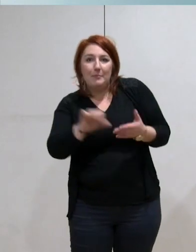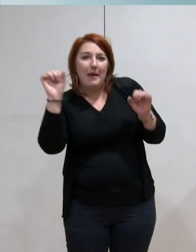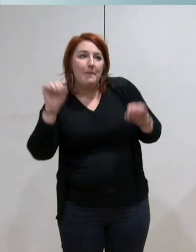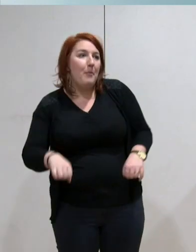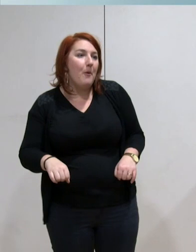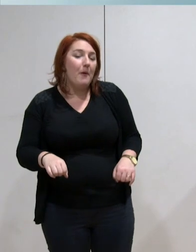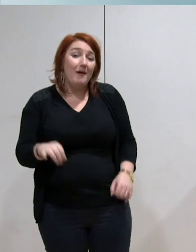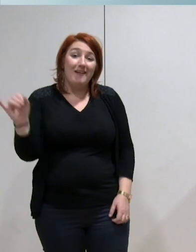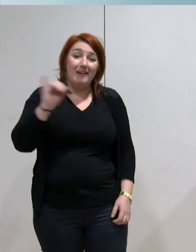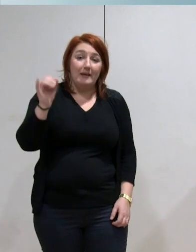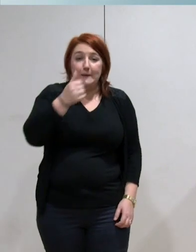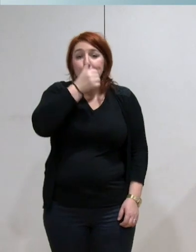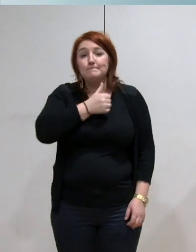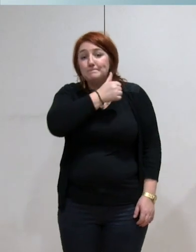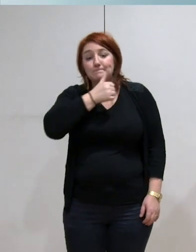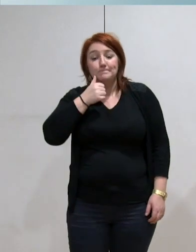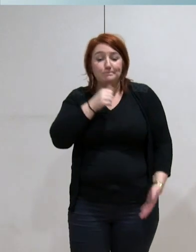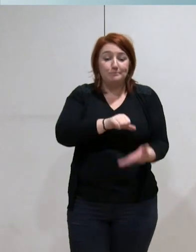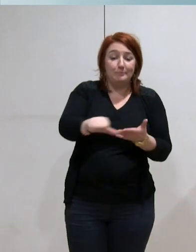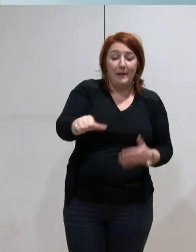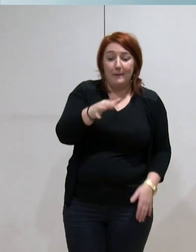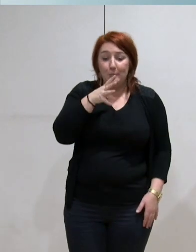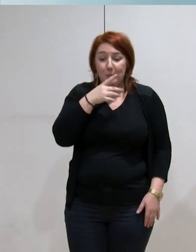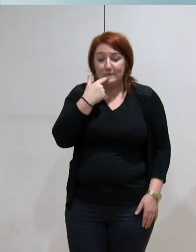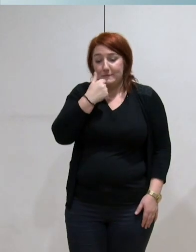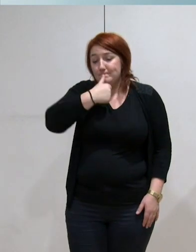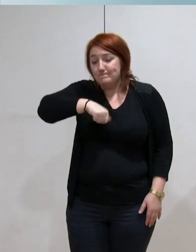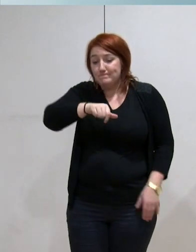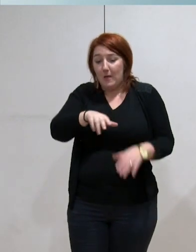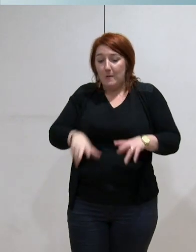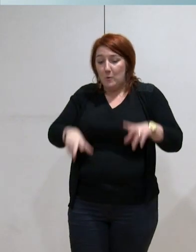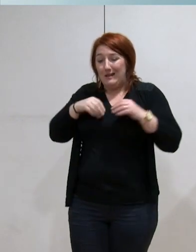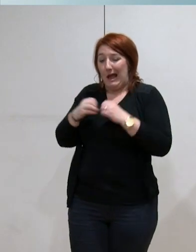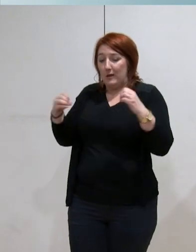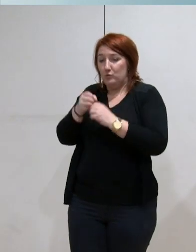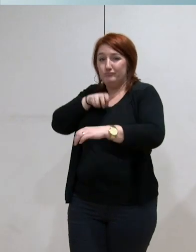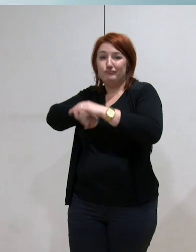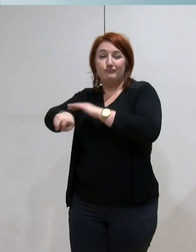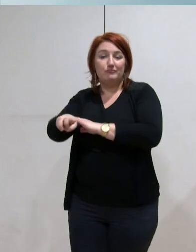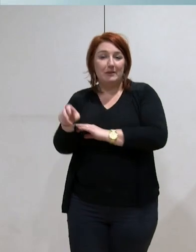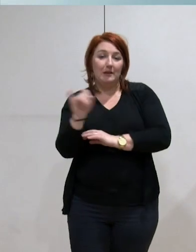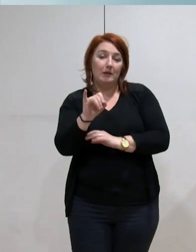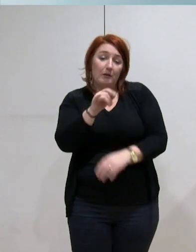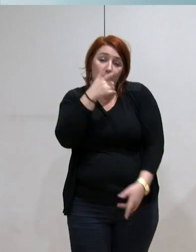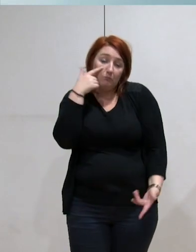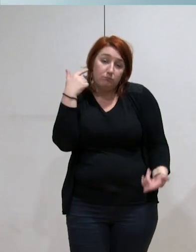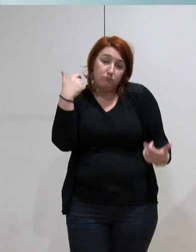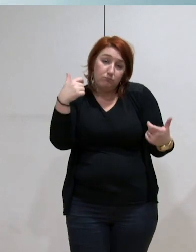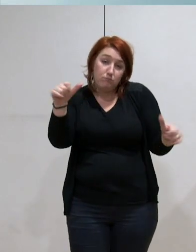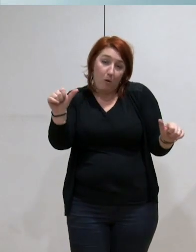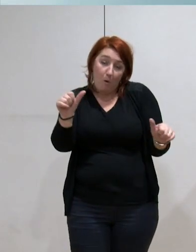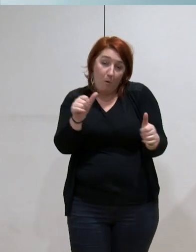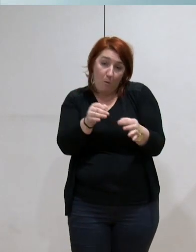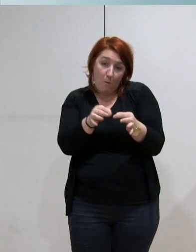contenter des ateliers qui ne seront pas payants chacun voit bien vers quoi nous nous